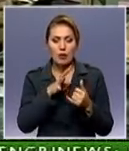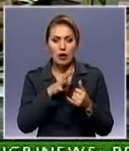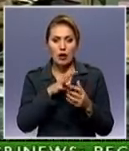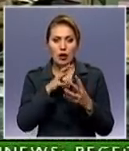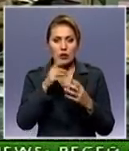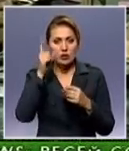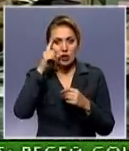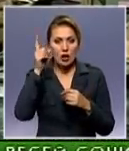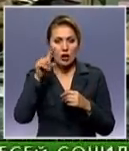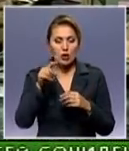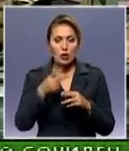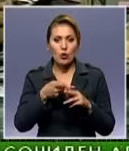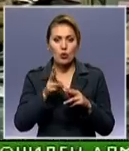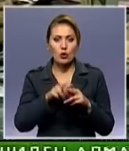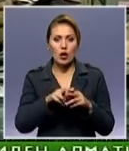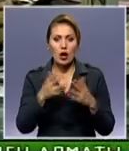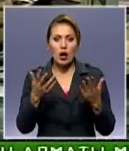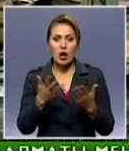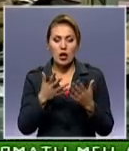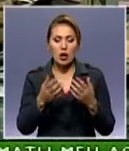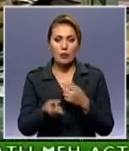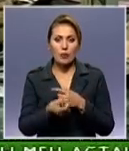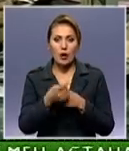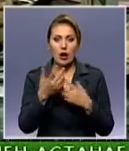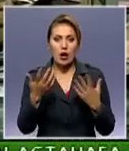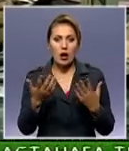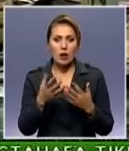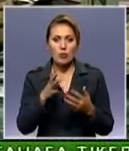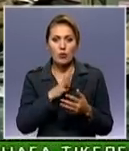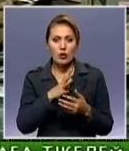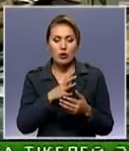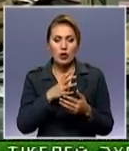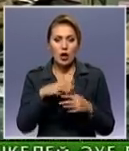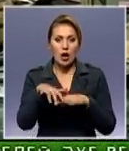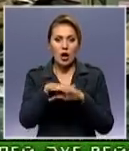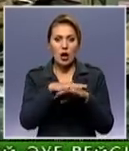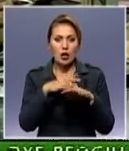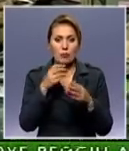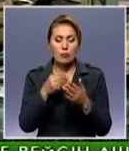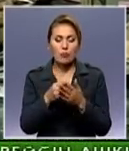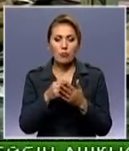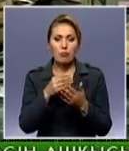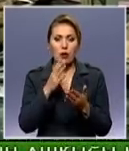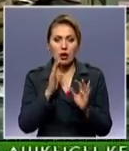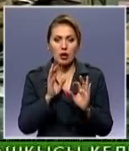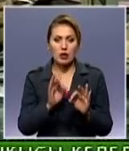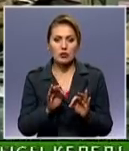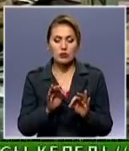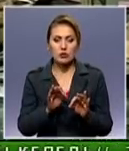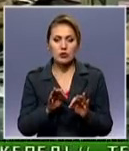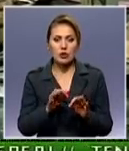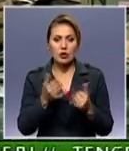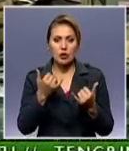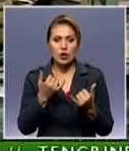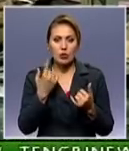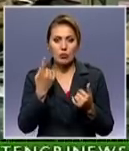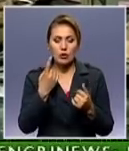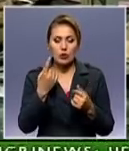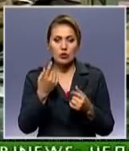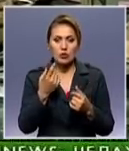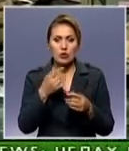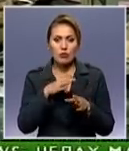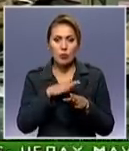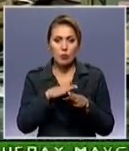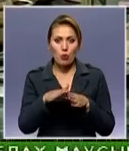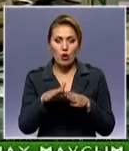енді қалай шықты, қалай болады, оны халқым бағаласын. Біз қазір бірінші рет ойнайық деп